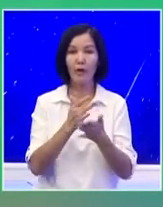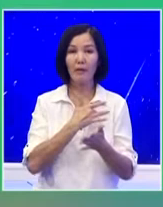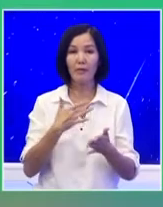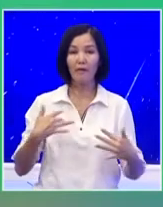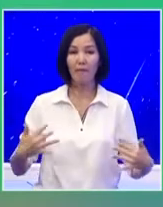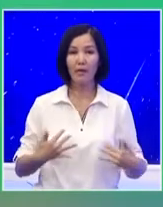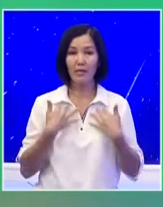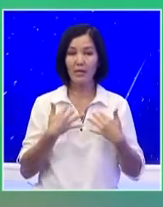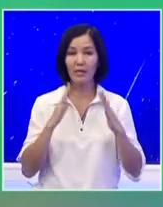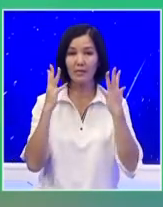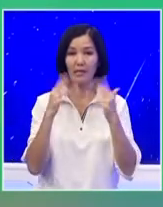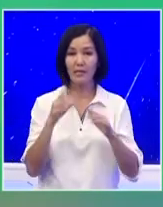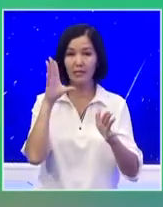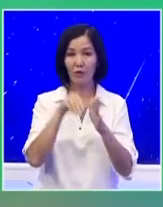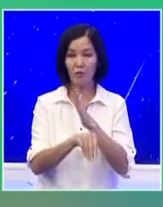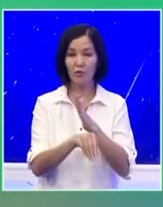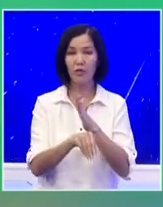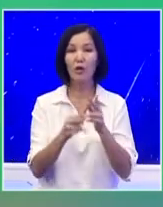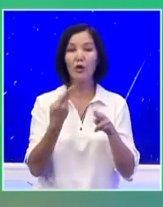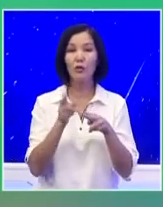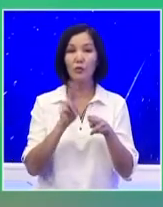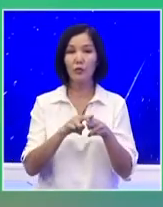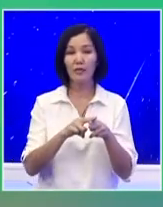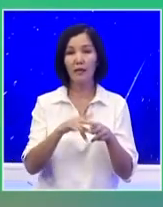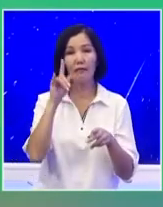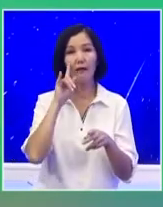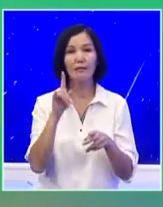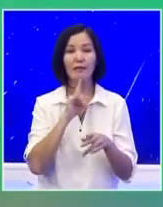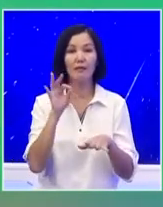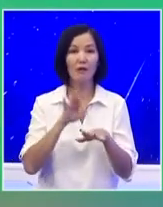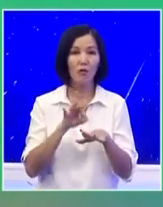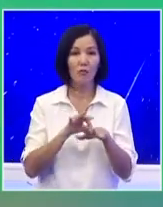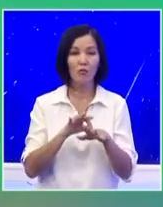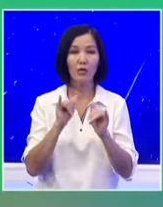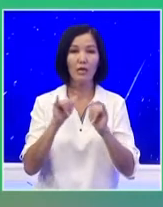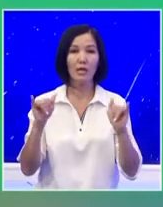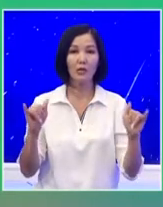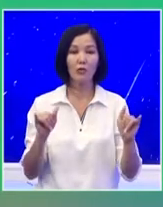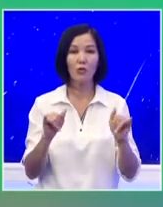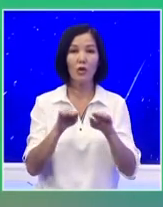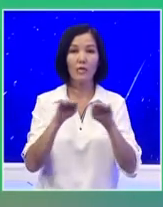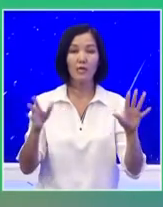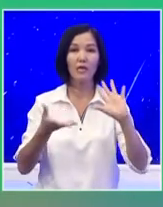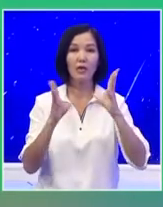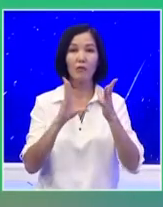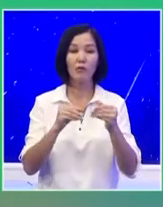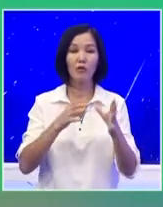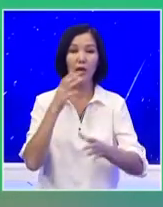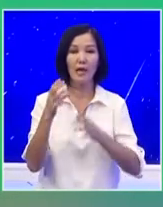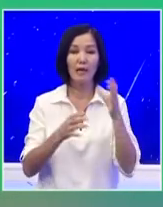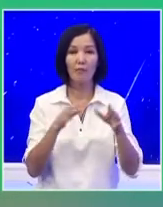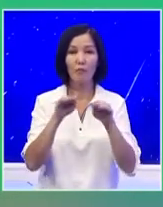деректерін статистика қатарына қостық. Осыдан кейін еліміз індеттің таратылу көрсеткіші бойынша әлемдік